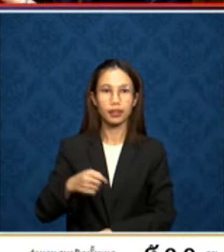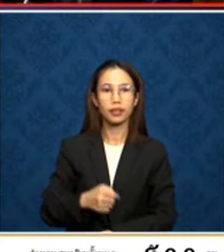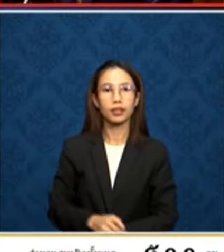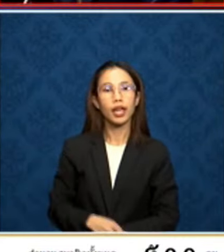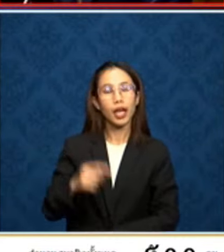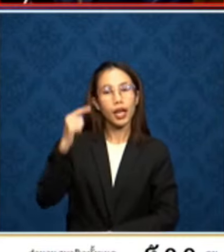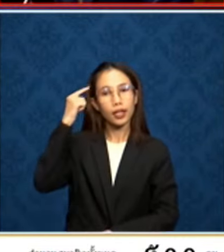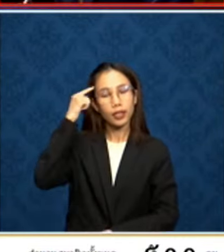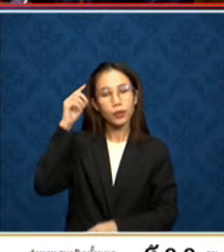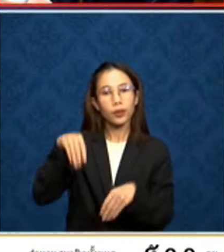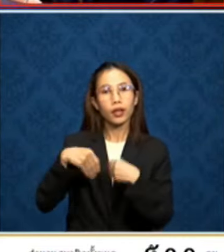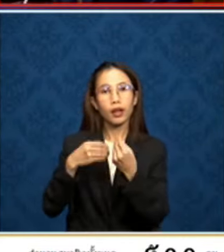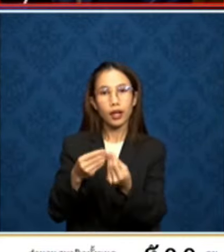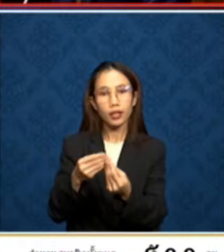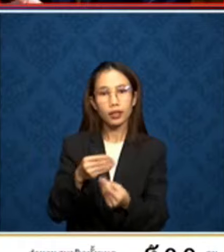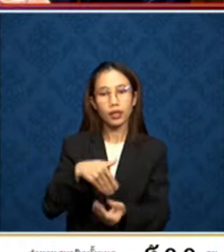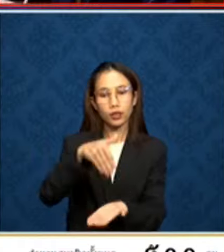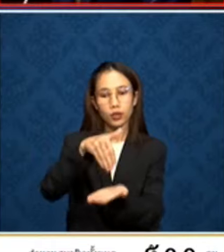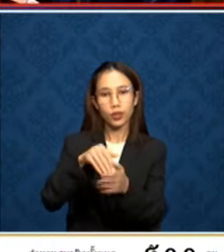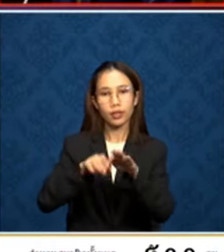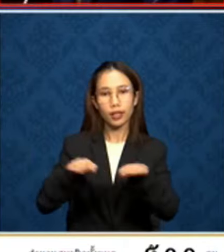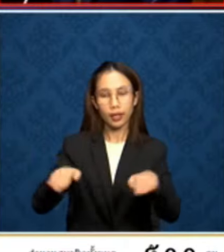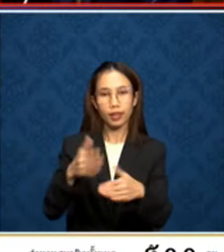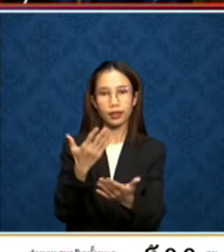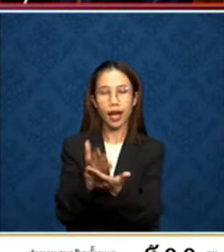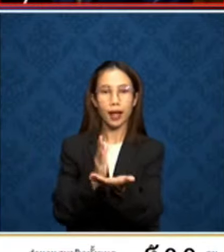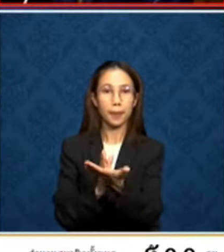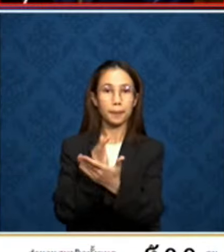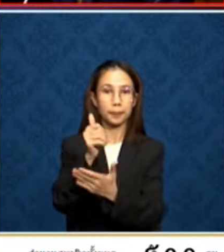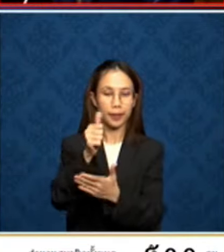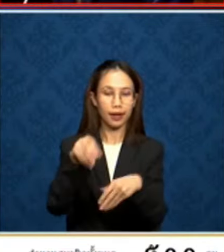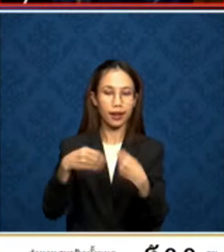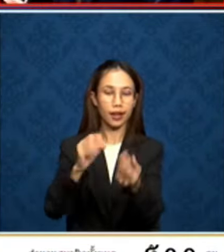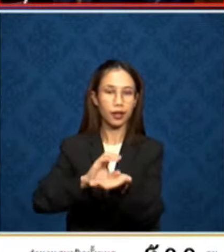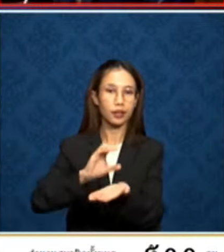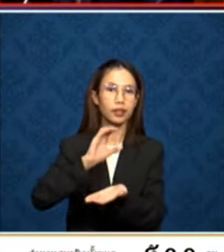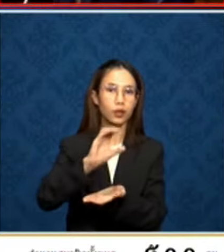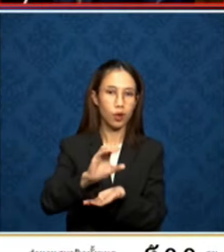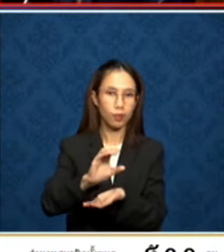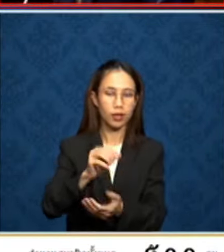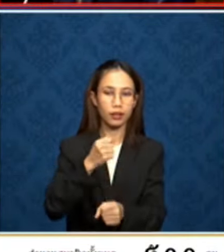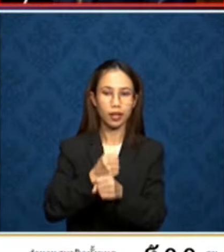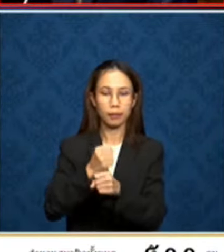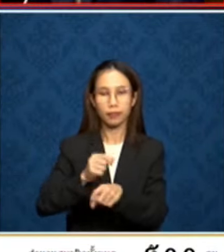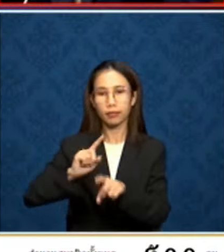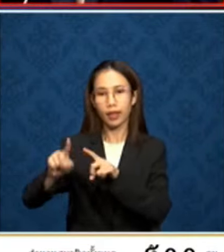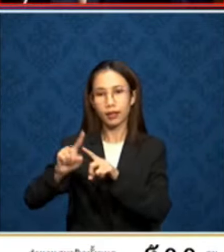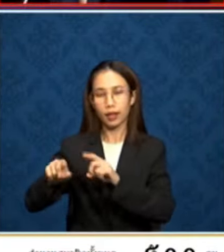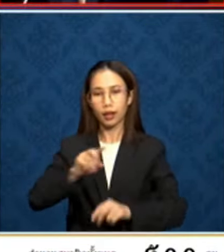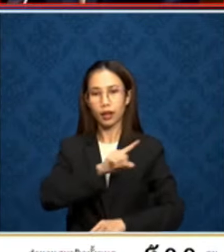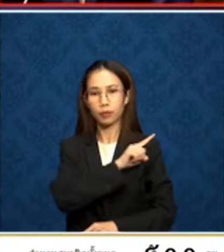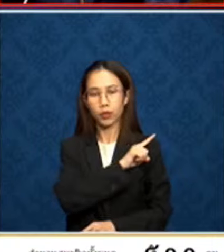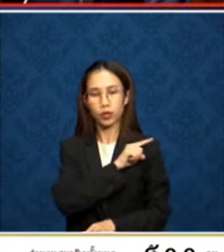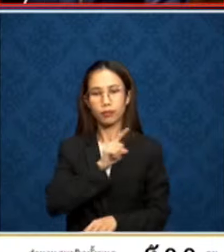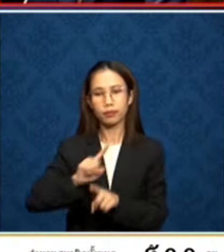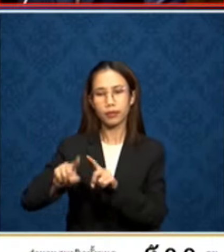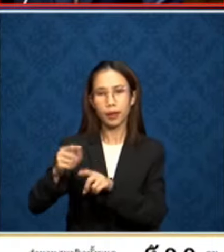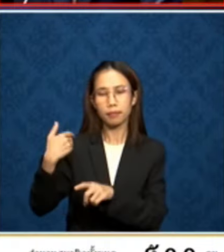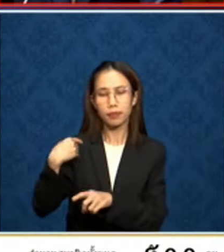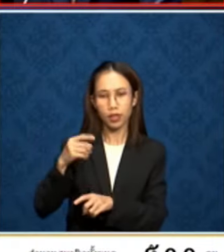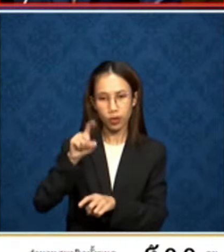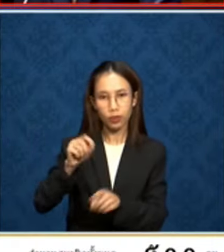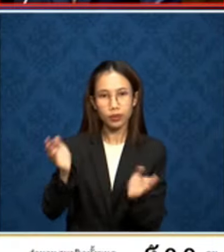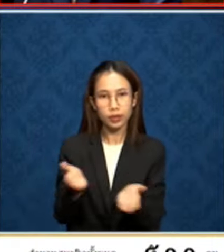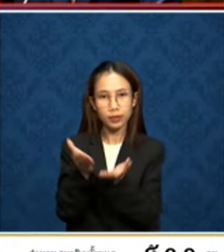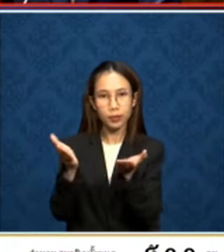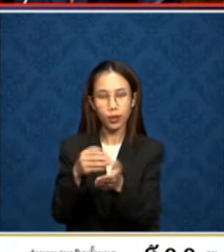หวังเป็นอย่างยิ่งว่าทางศูนย์เล็กๆจะได้รับอนุมัติแล้วก็เอ่อด้วยภารกิจที่มากมายค่ะเราต้องสนับสนุนให้เอ่อ